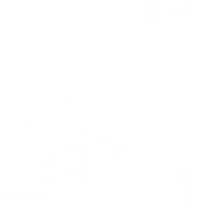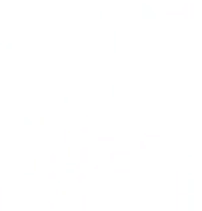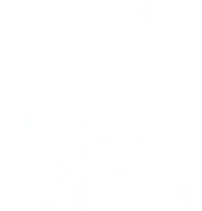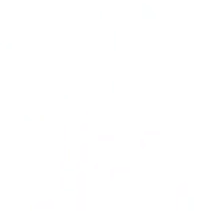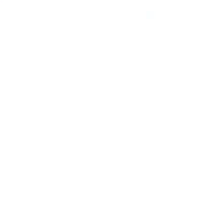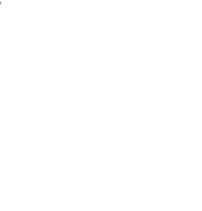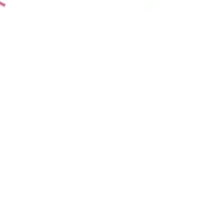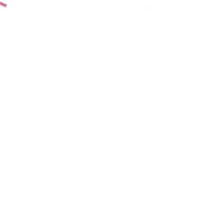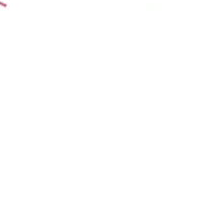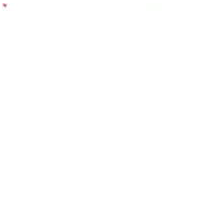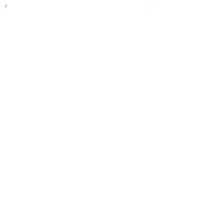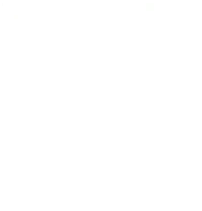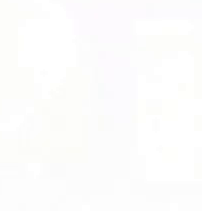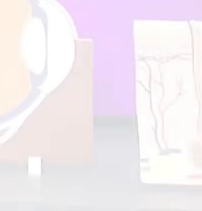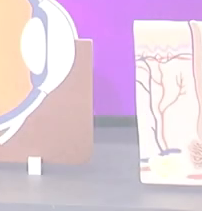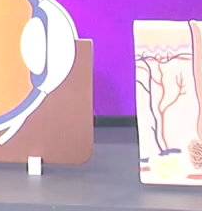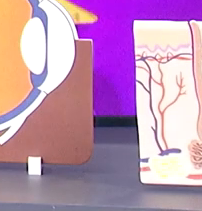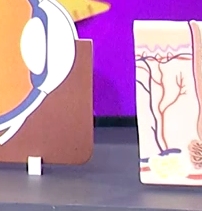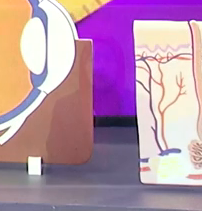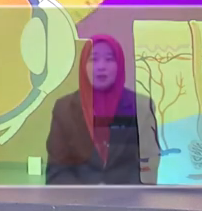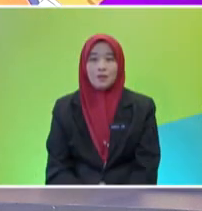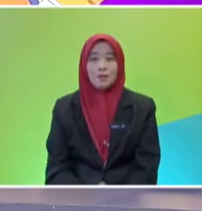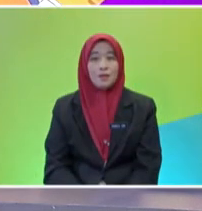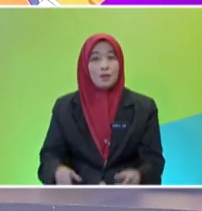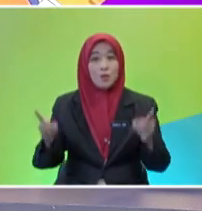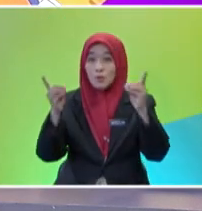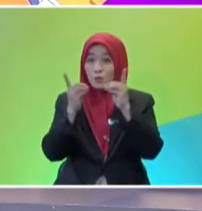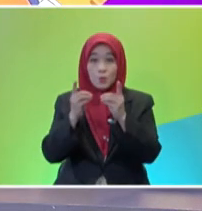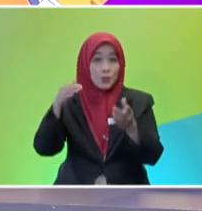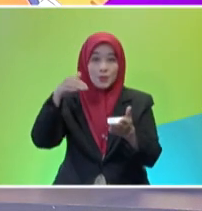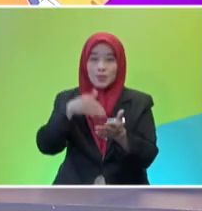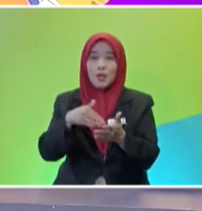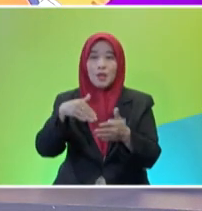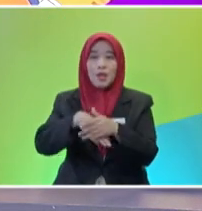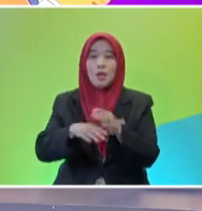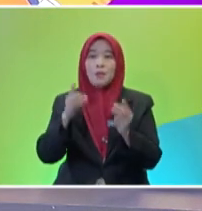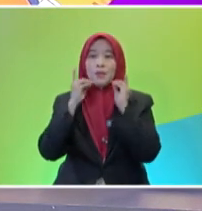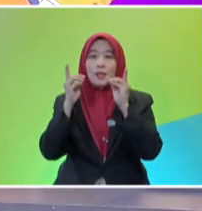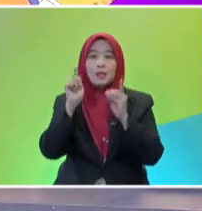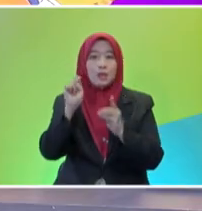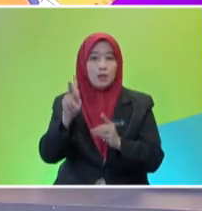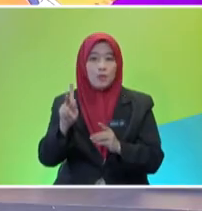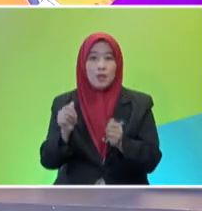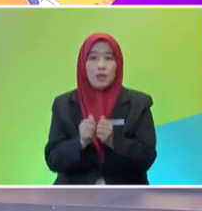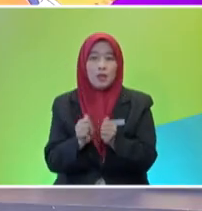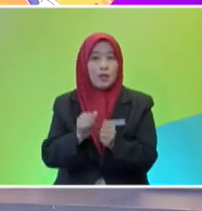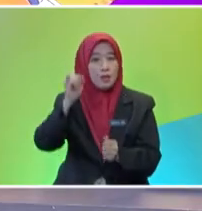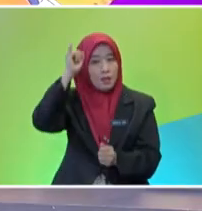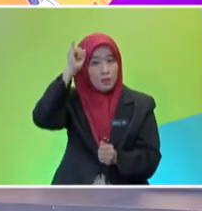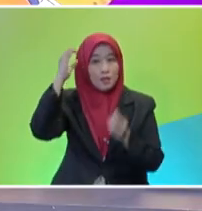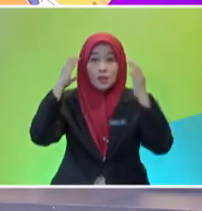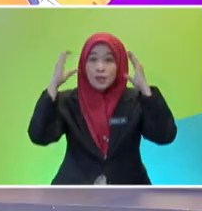Didik TV KPM. Bertemu kembali kita dalam Didik TV KPM bersama dengan Abang Irfan dan